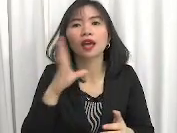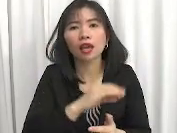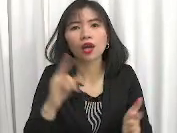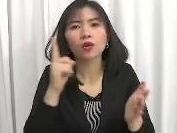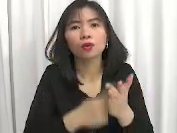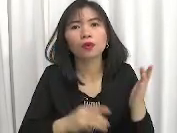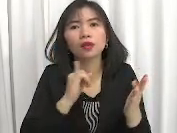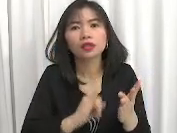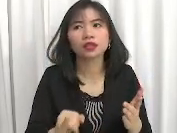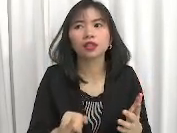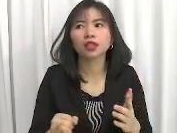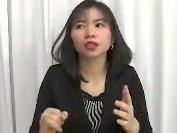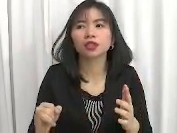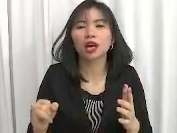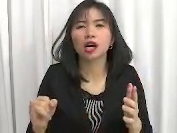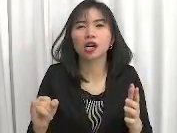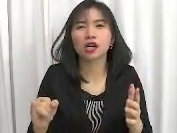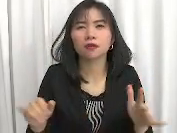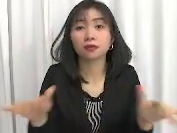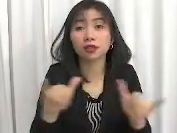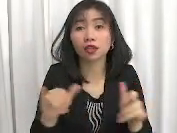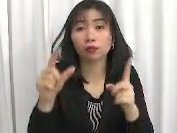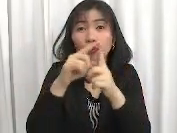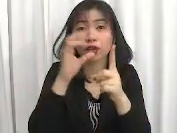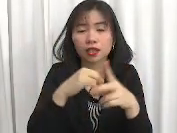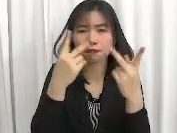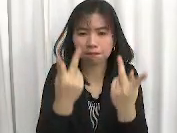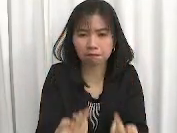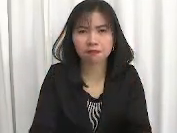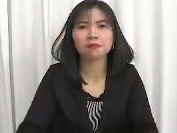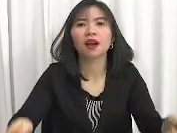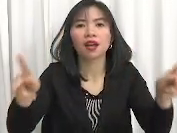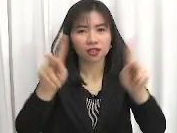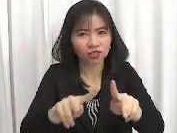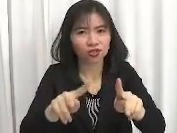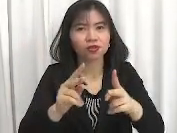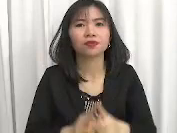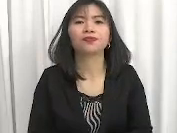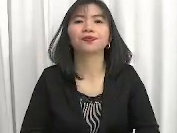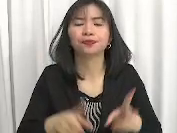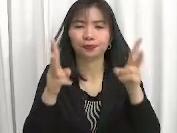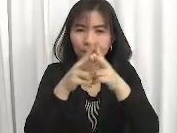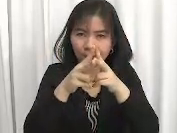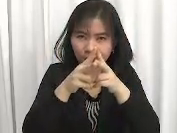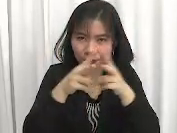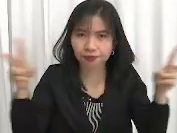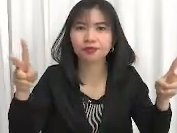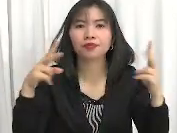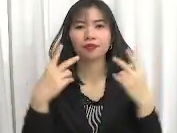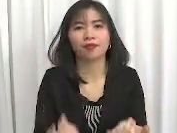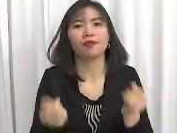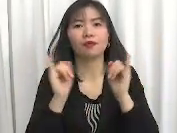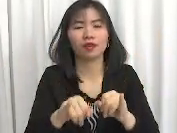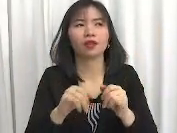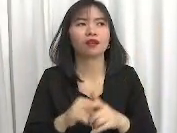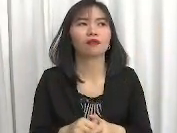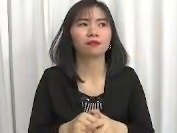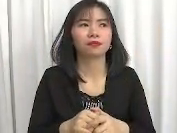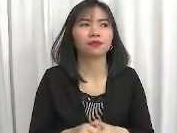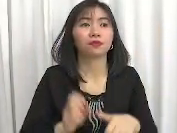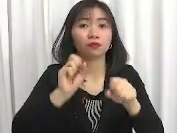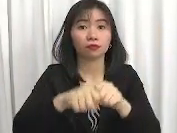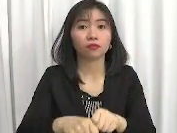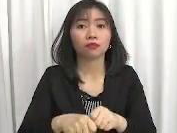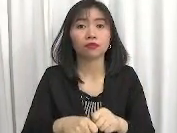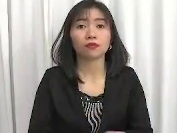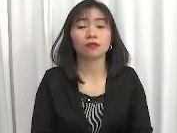ay precious. Wow! Yan ang equivalent pinakamahalaga. Yun. So, talagang pag ikaw